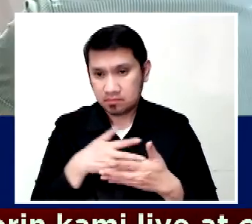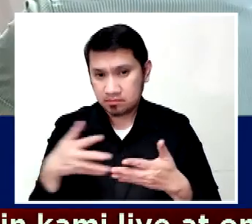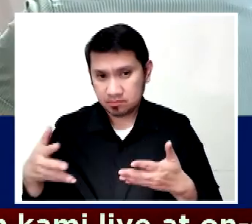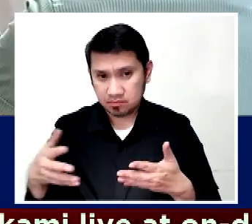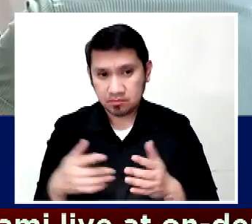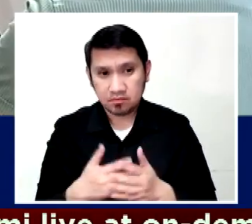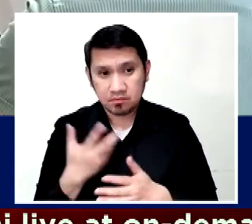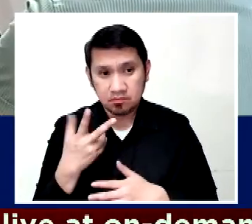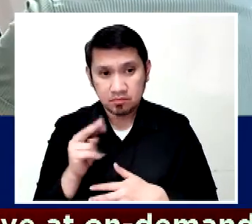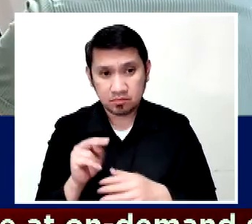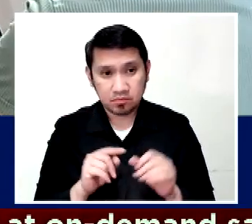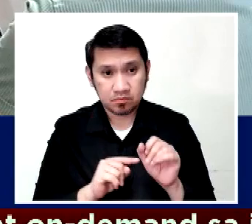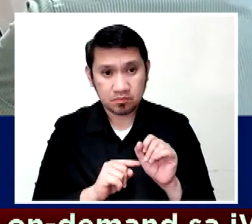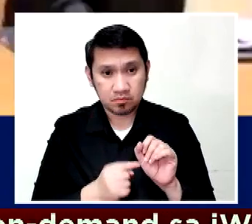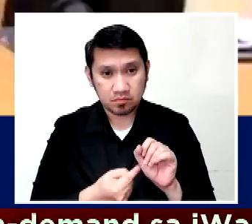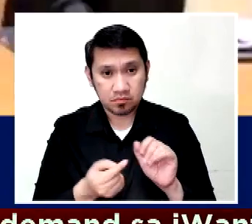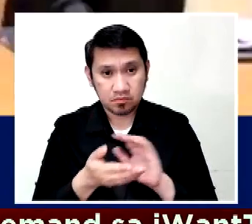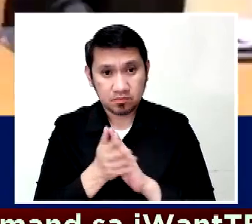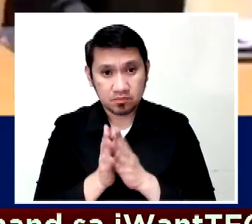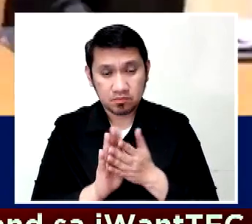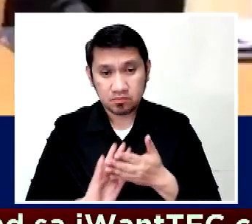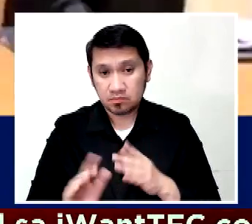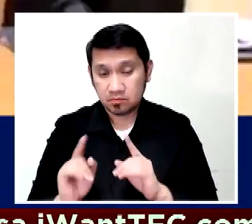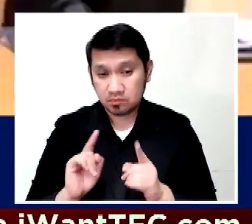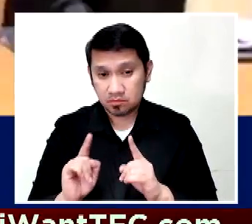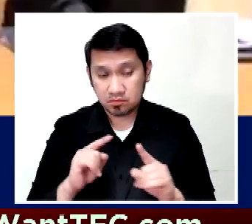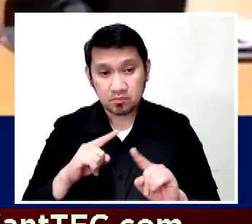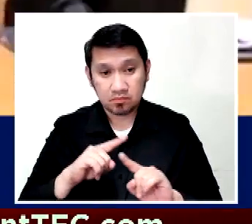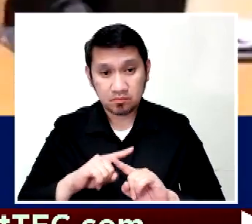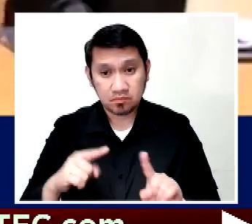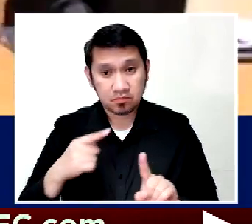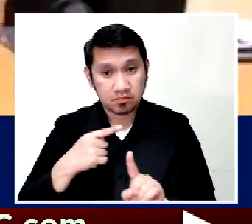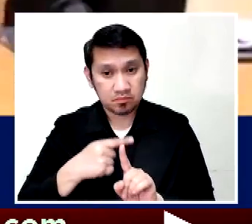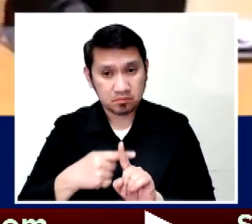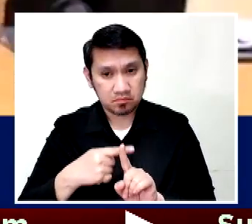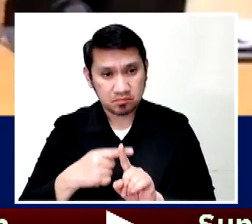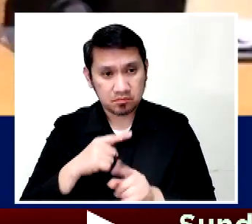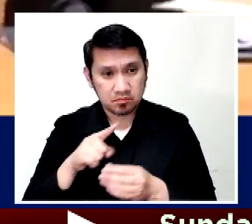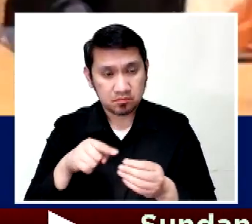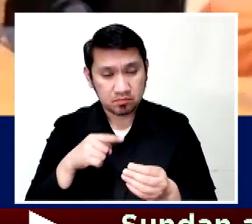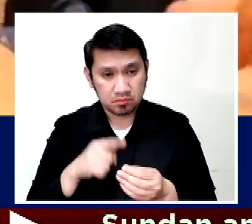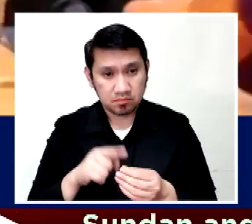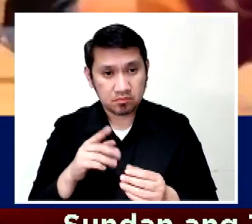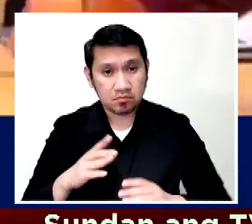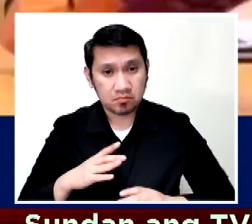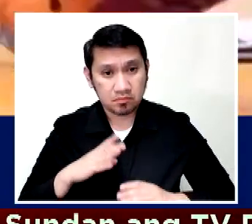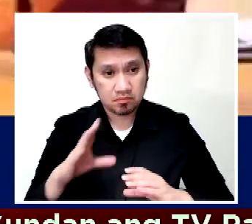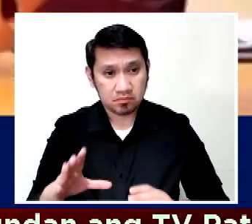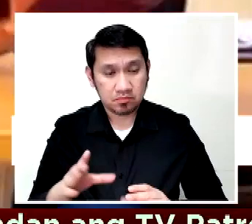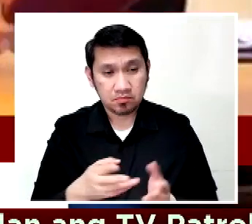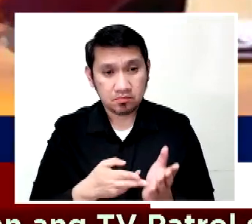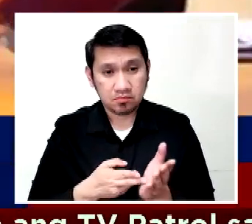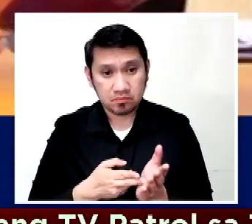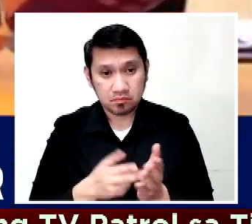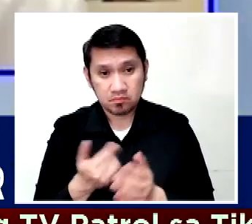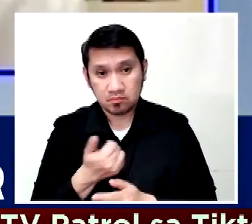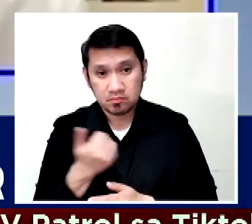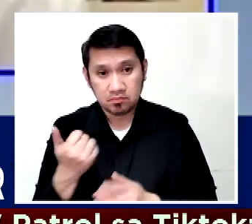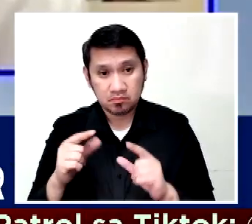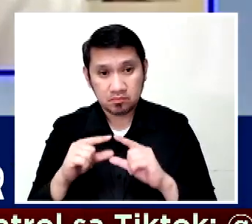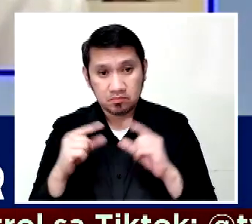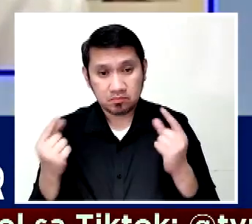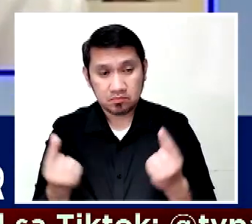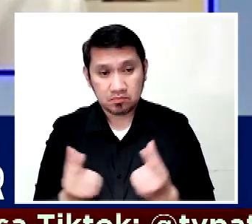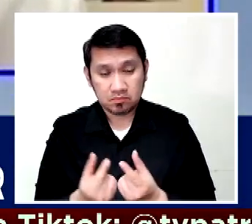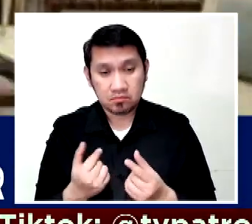kung kailan magsisimula ang peace talks, positibo naman si Galvez sa pinapakitang commitment at sinseridad ng kabilang panig.